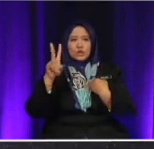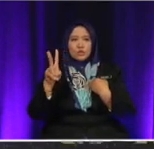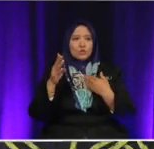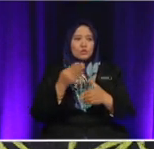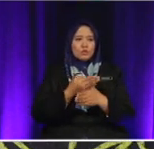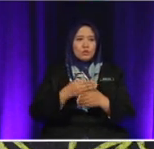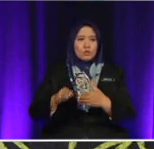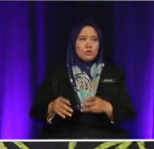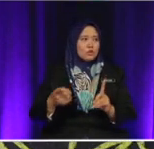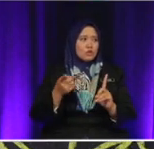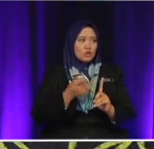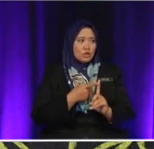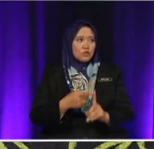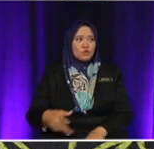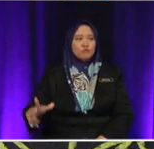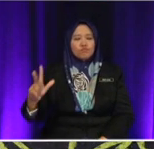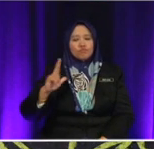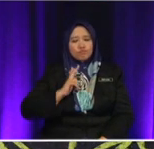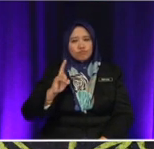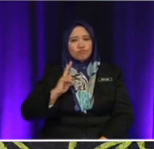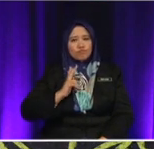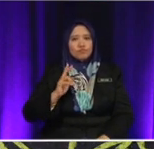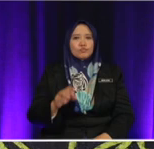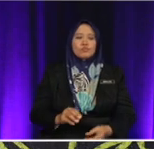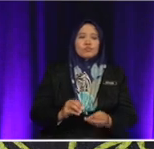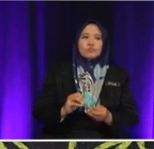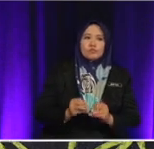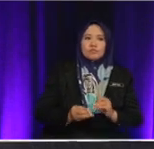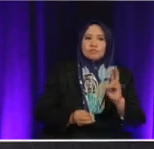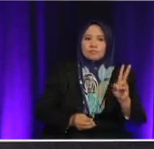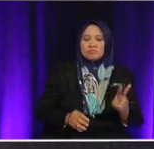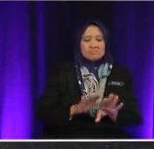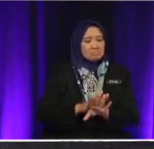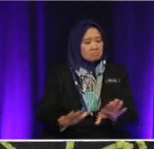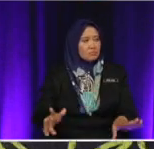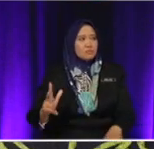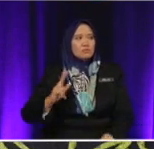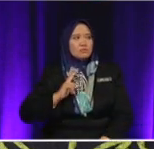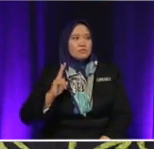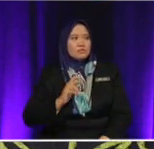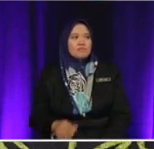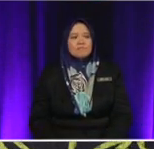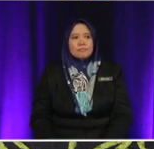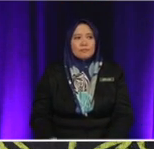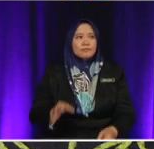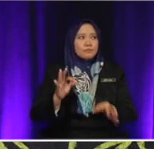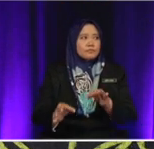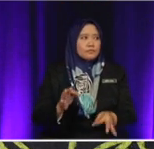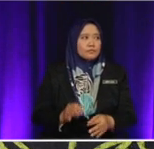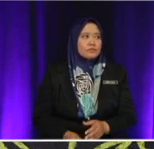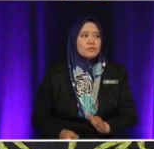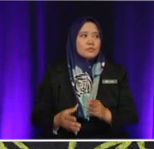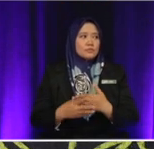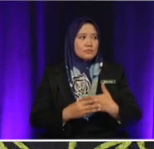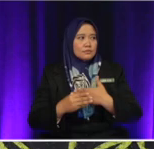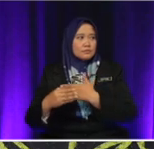Satu dia formal, satu tidak formal. Kalau formal, dia melalui kedudukan rasmi dalam hierarki